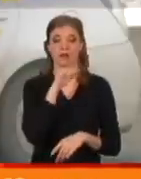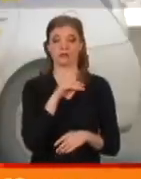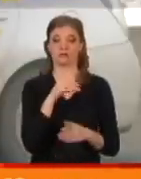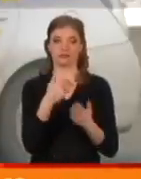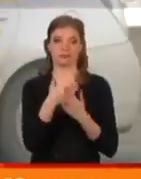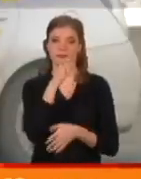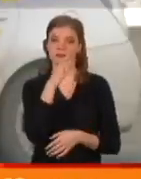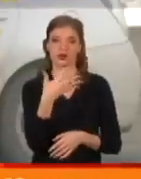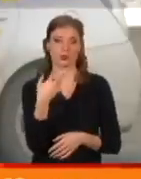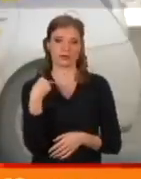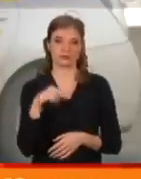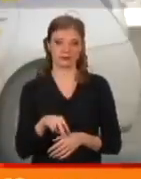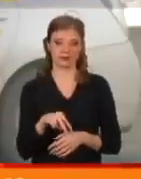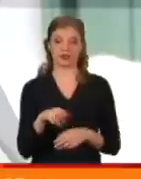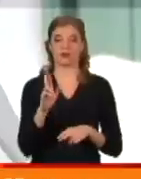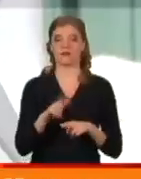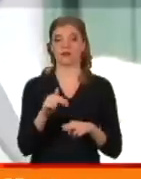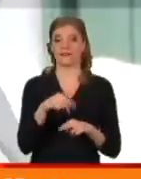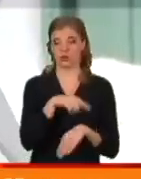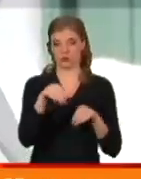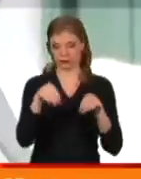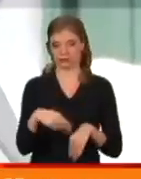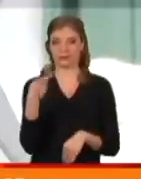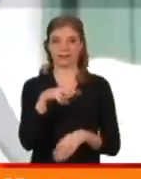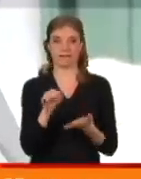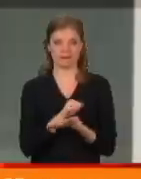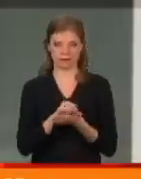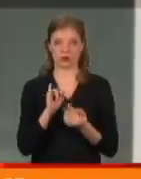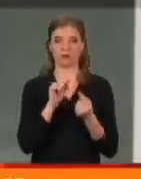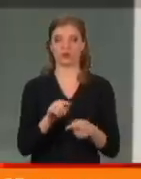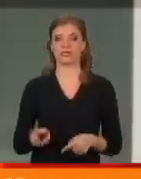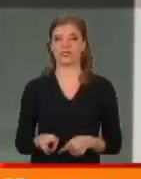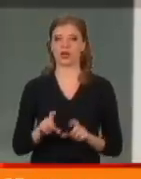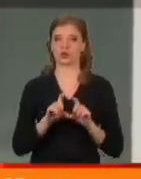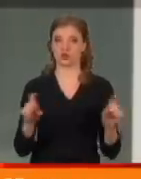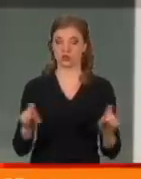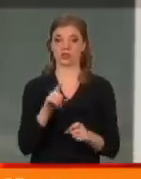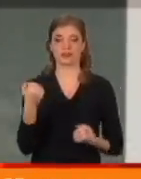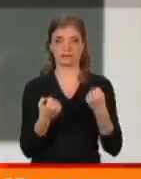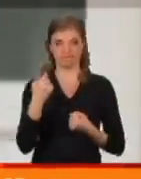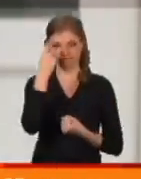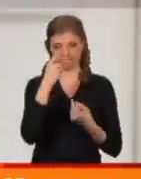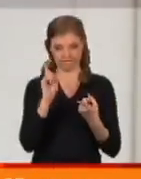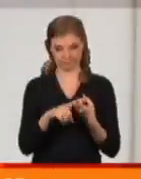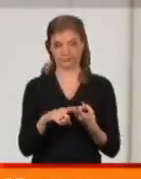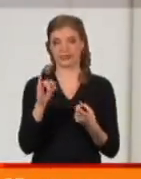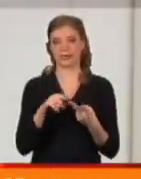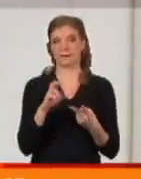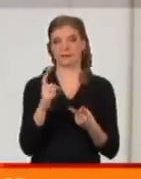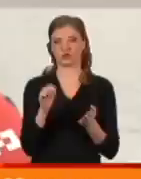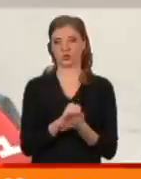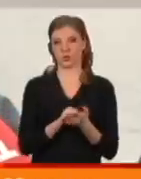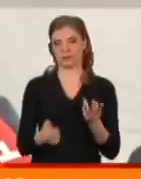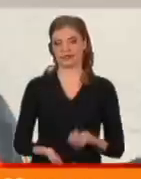загрожує за 5 років за ґратами. Правоохоронці склали 2 протоколи і проти директора школи – за кермування на підпитку та без